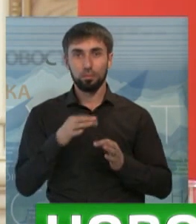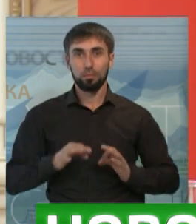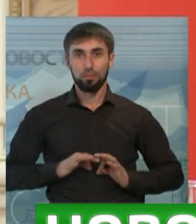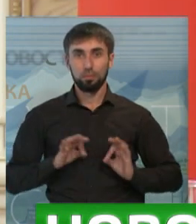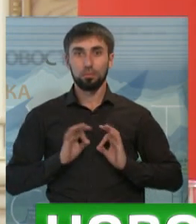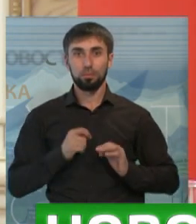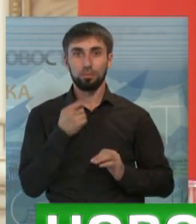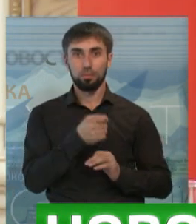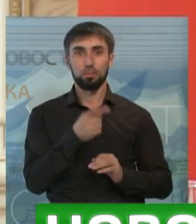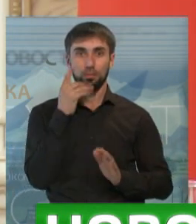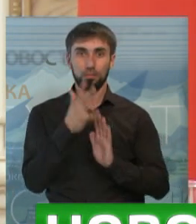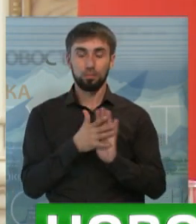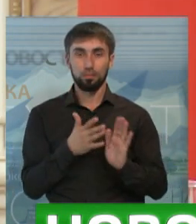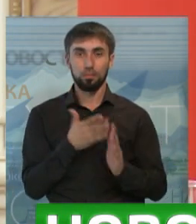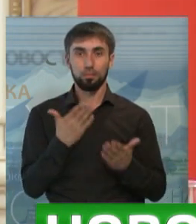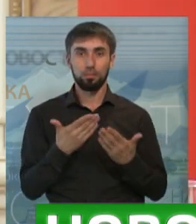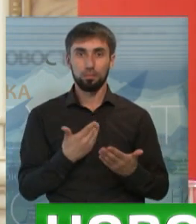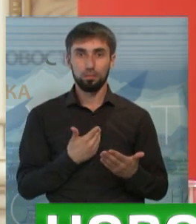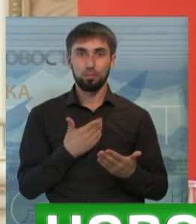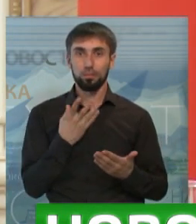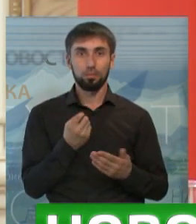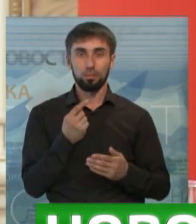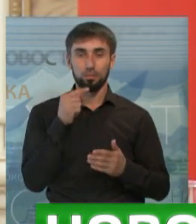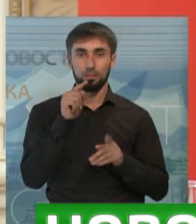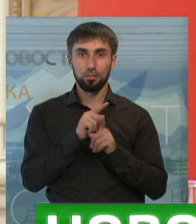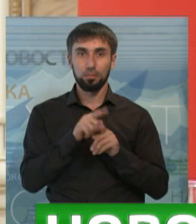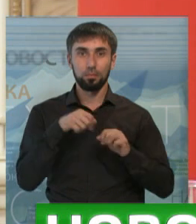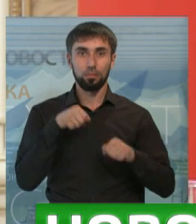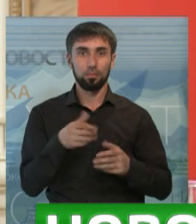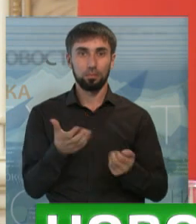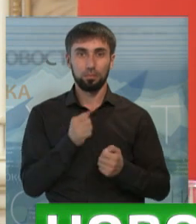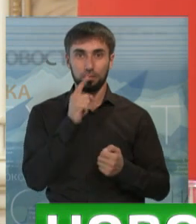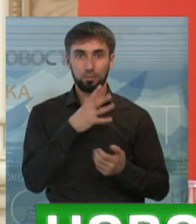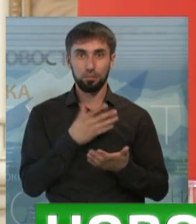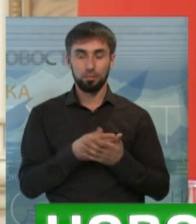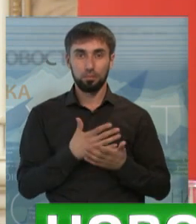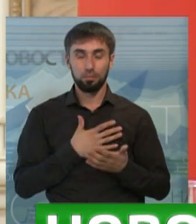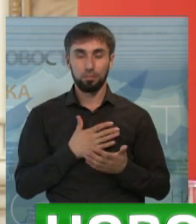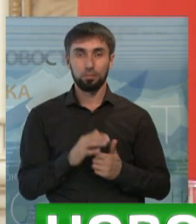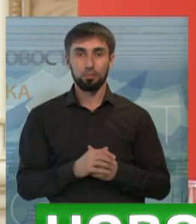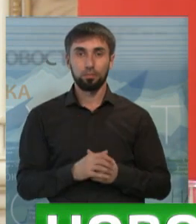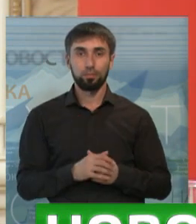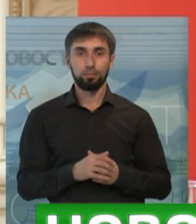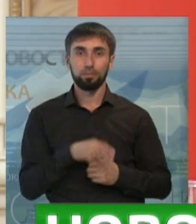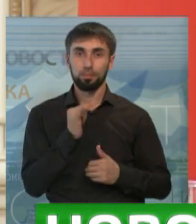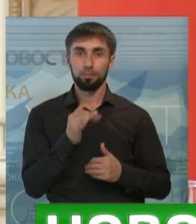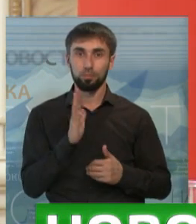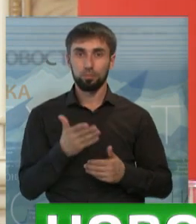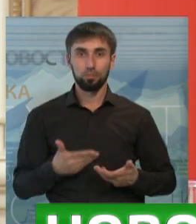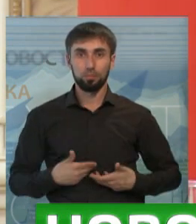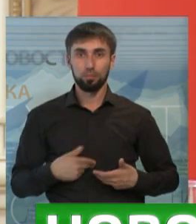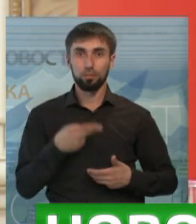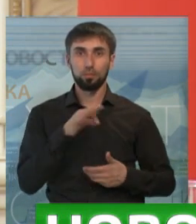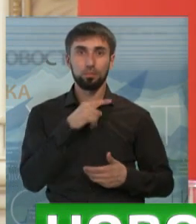понимаете если мы не войдём плоскость право право не войдём а будем жить по